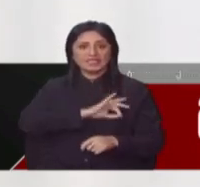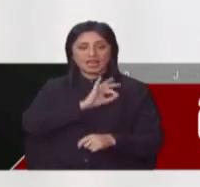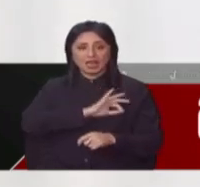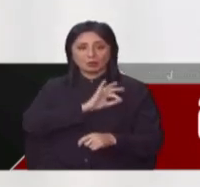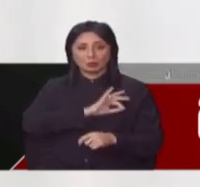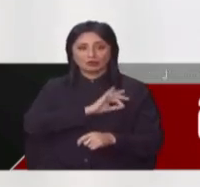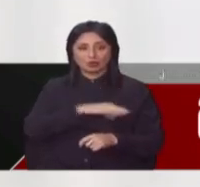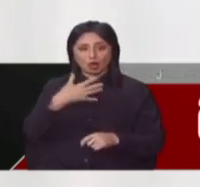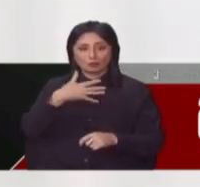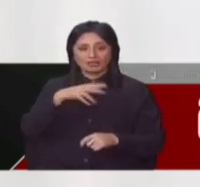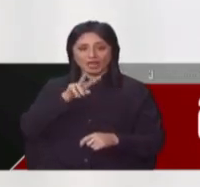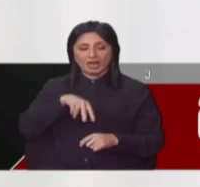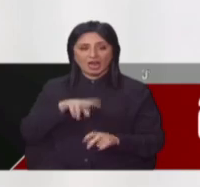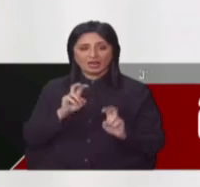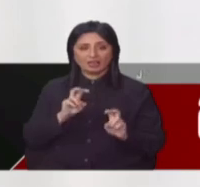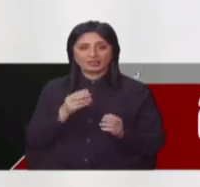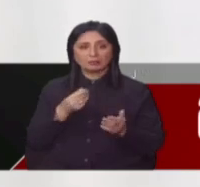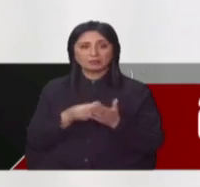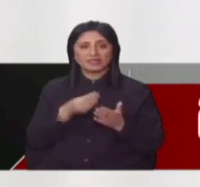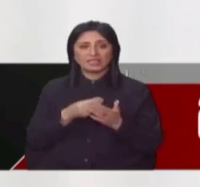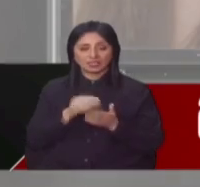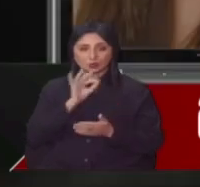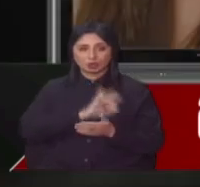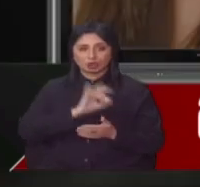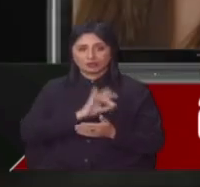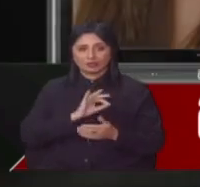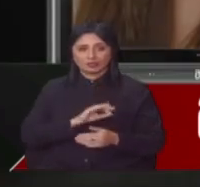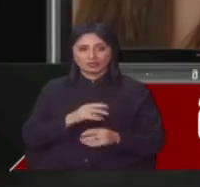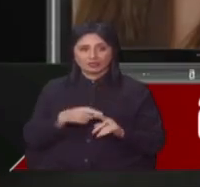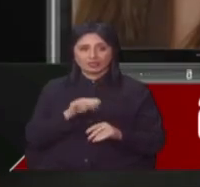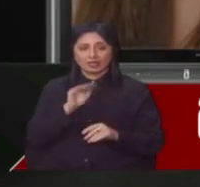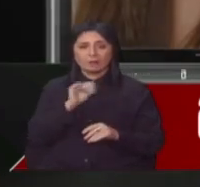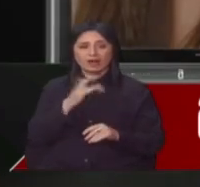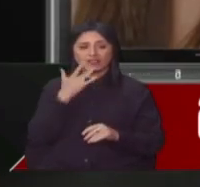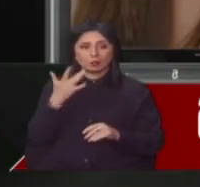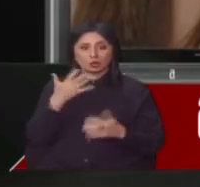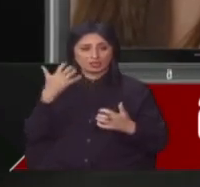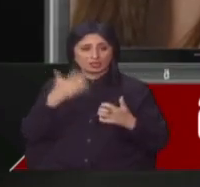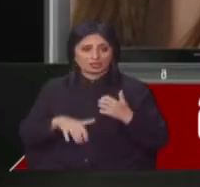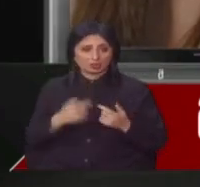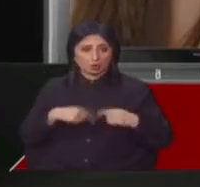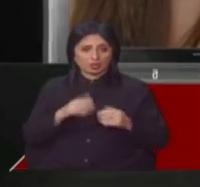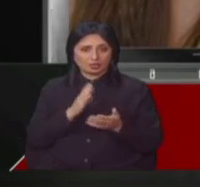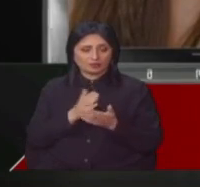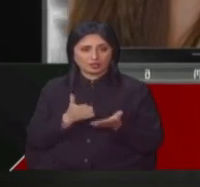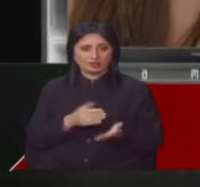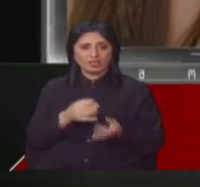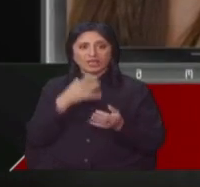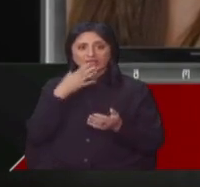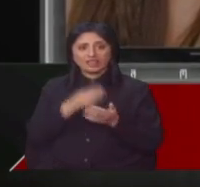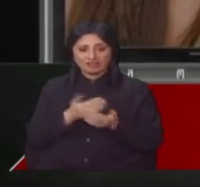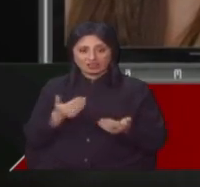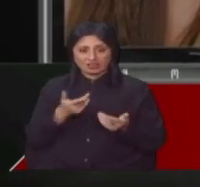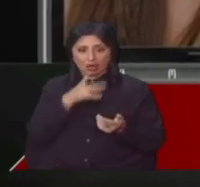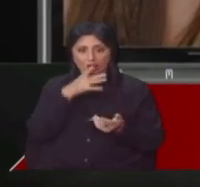სარგებლობენ 50 ლარიანი ფინანსური შეღავათით. ფარსახლი არის პოლიტიკურად ნეიტრალური ორგანიზაცია, რომელიც თავის